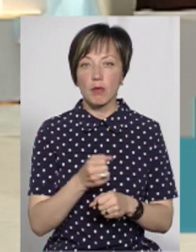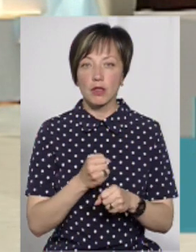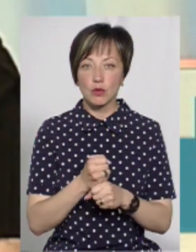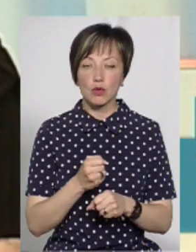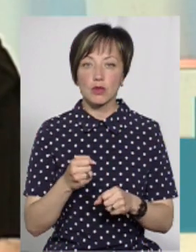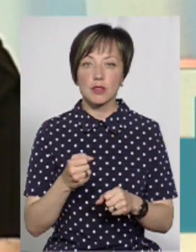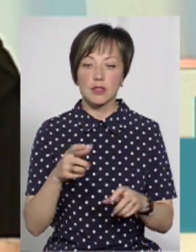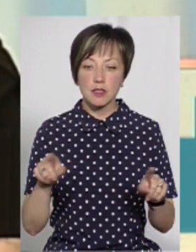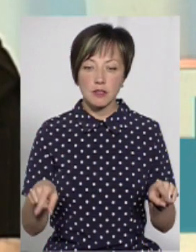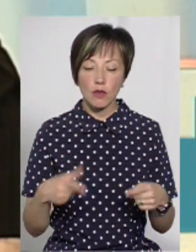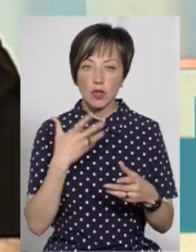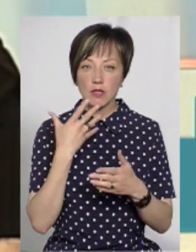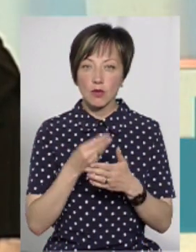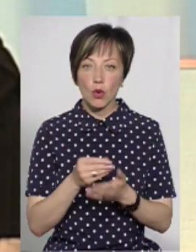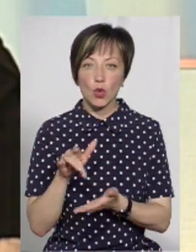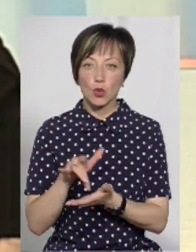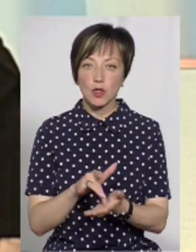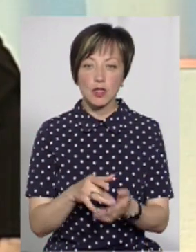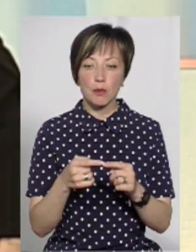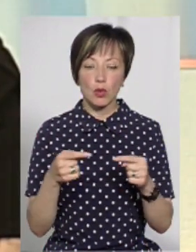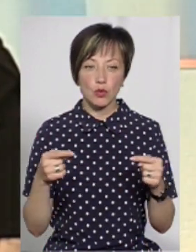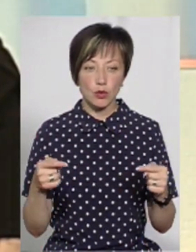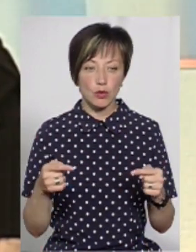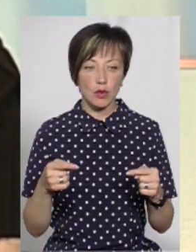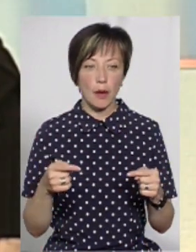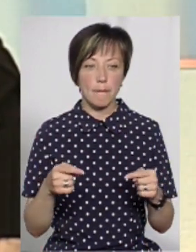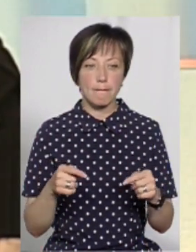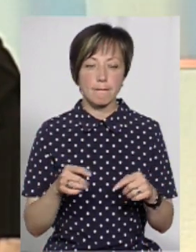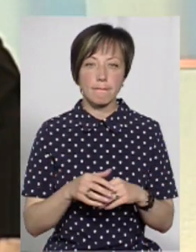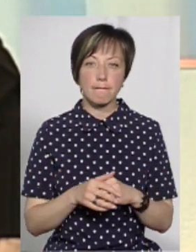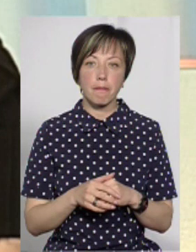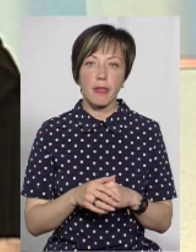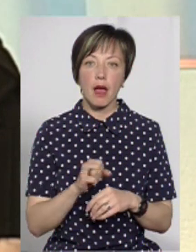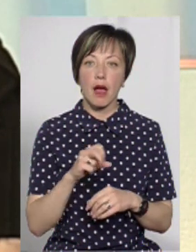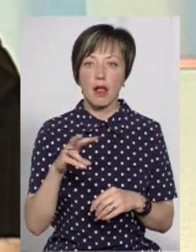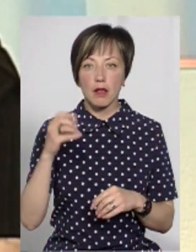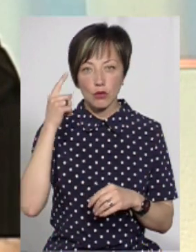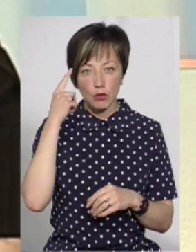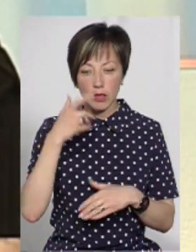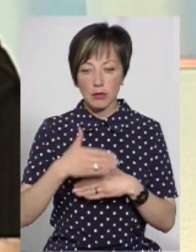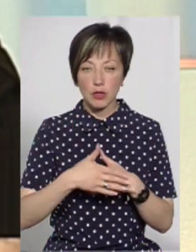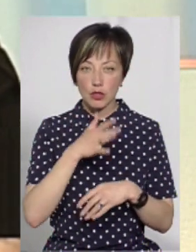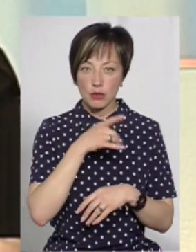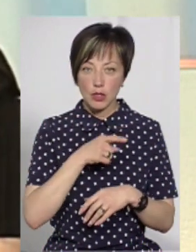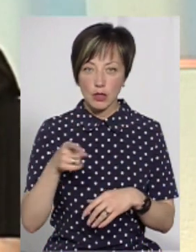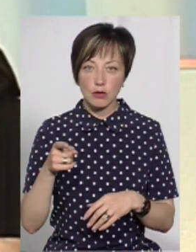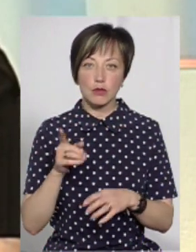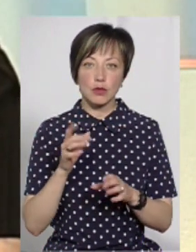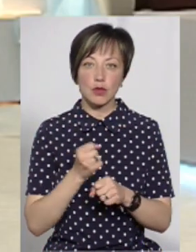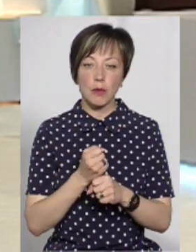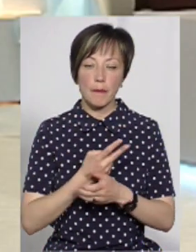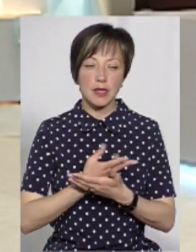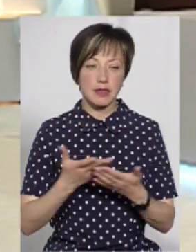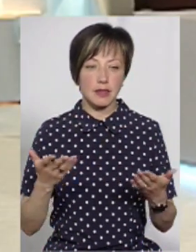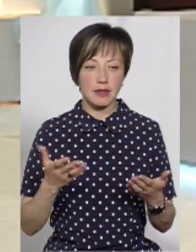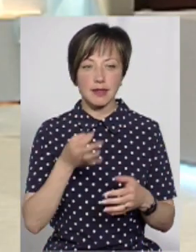розробкою і створенням свого унікального туристичного продукту, туристичного порталу. Але я думаю, що найближчим часом ми зробимо якусь презентацію.